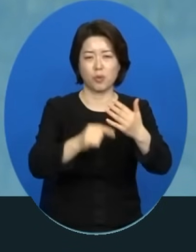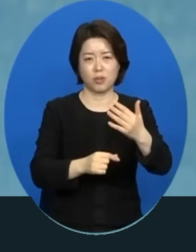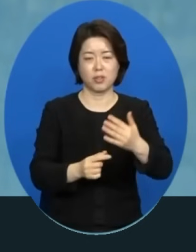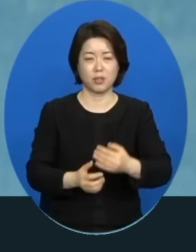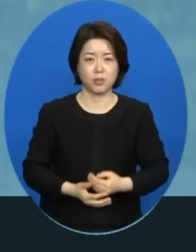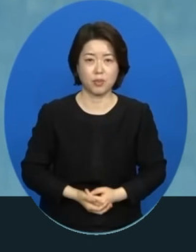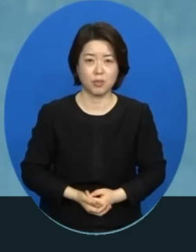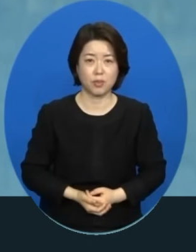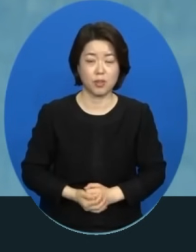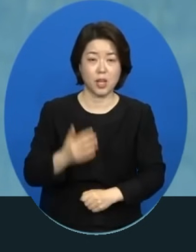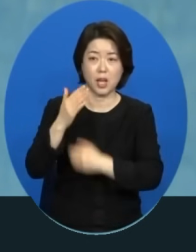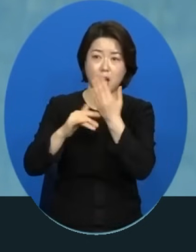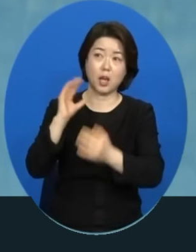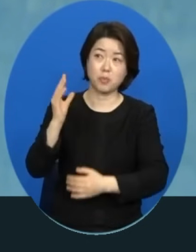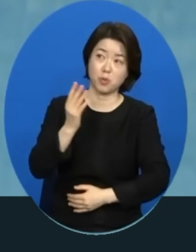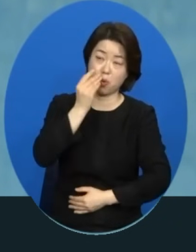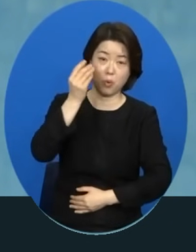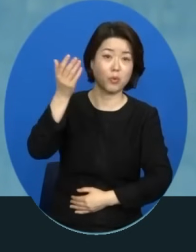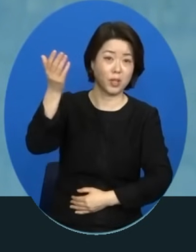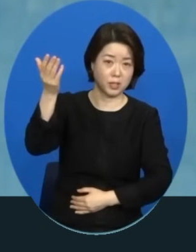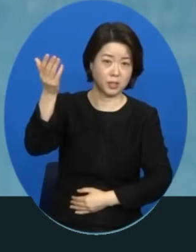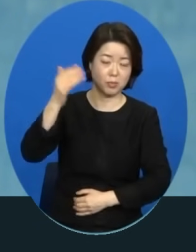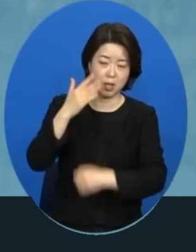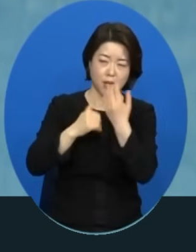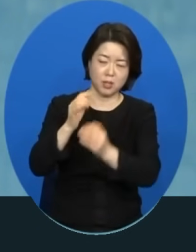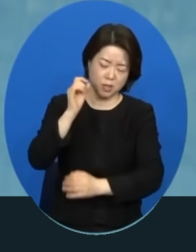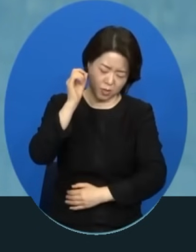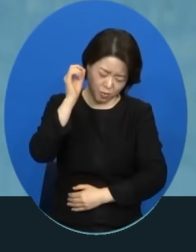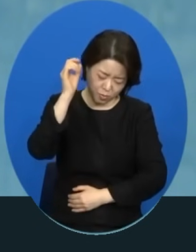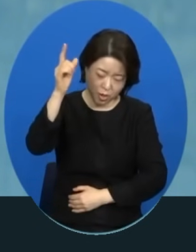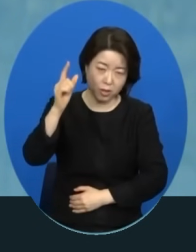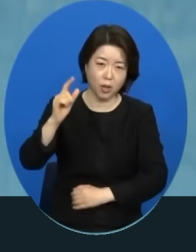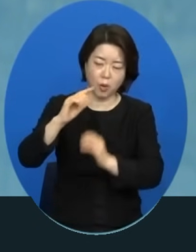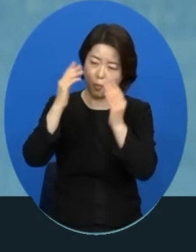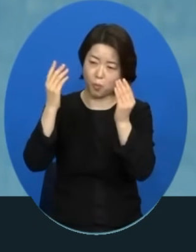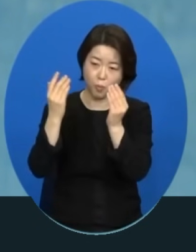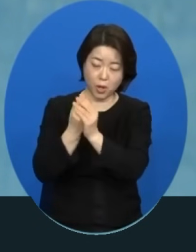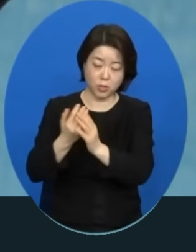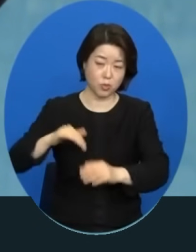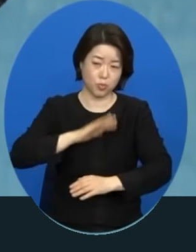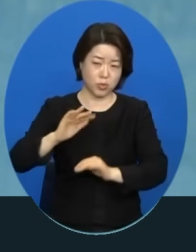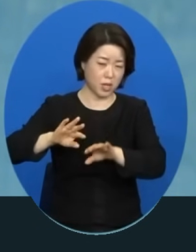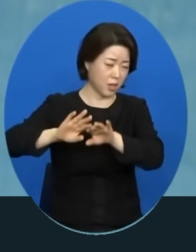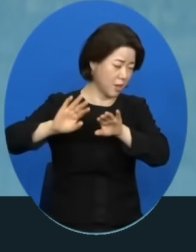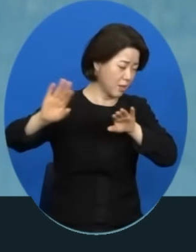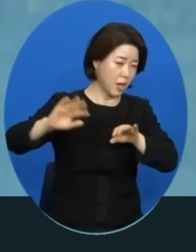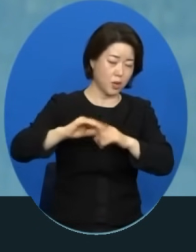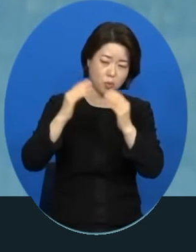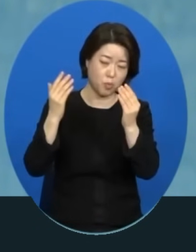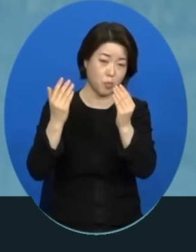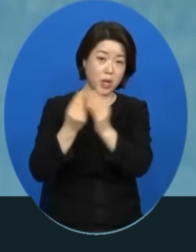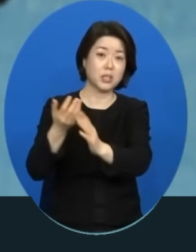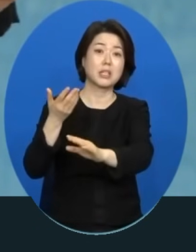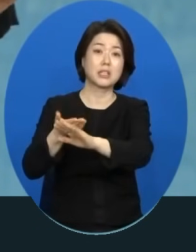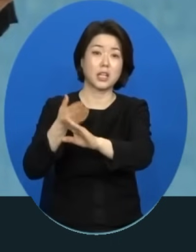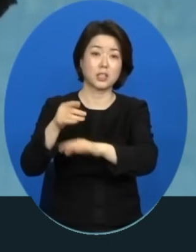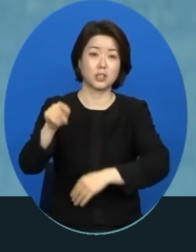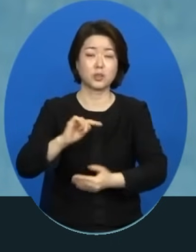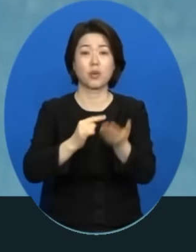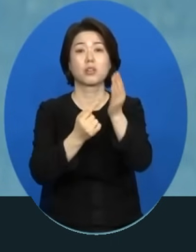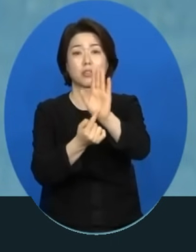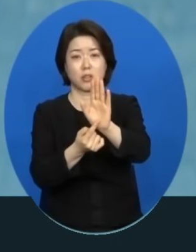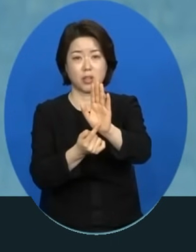하나님이 거룩하심, 하나님의 위대하심, 하나님이 완전히 우리와는 다른 전적인 다른 분임을